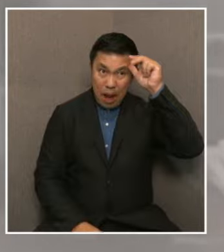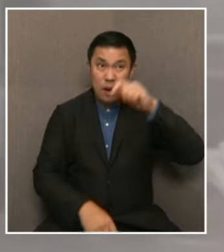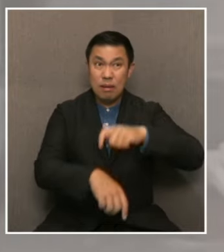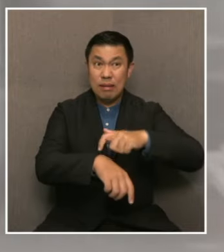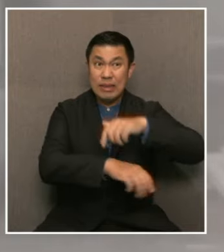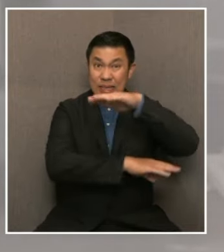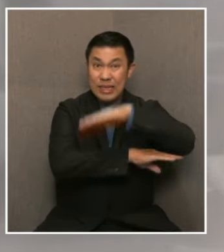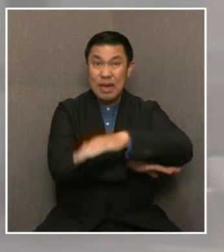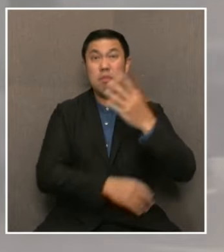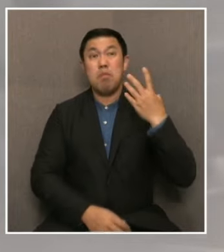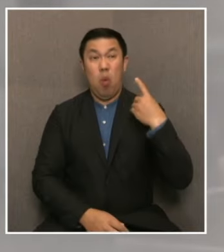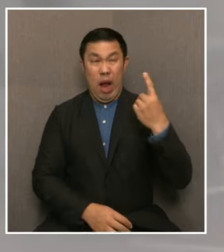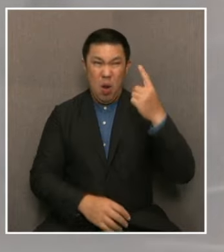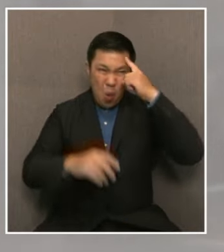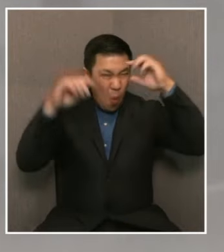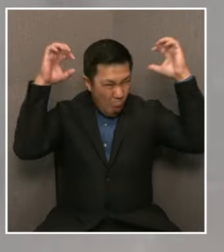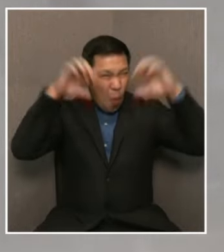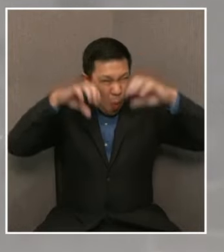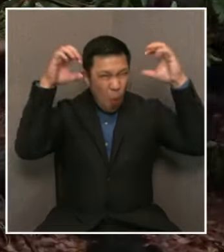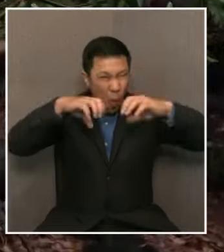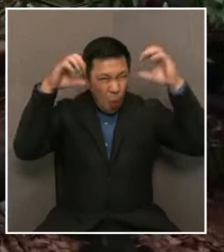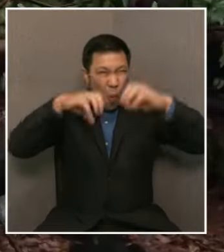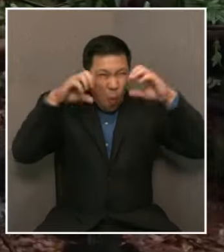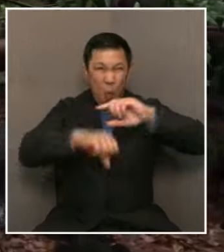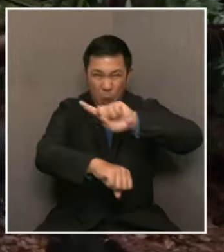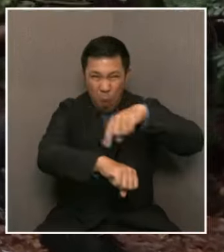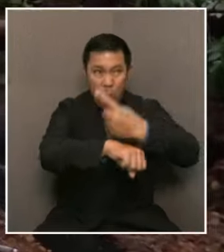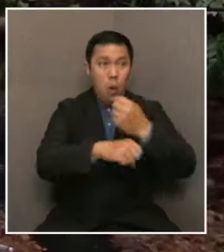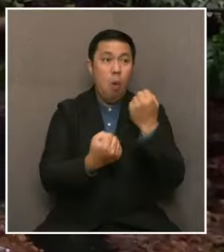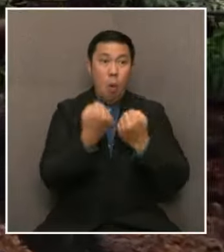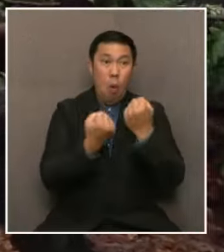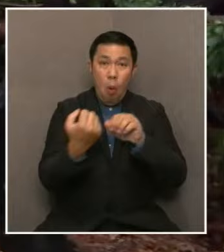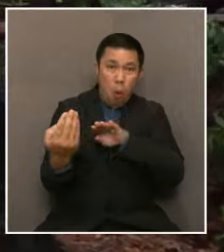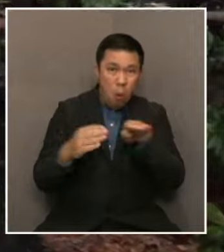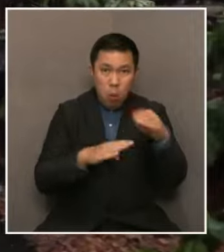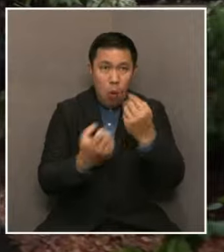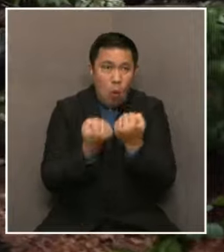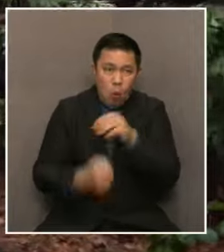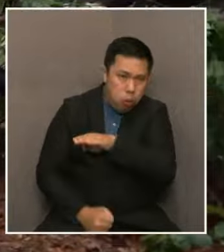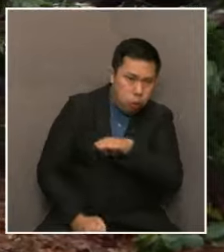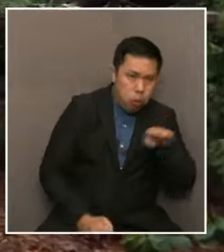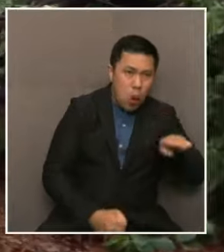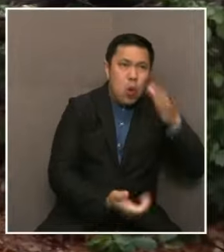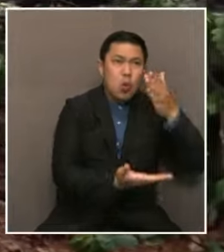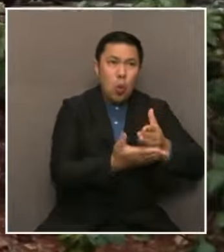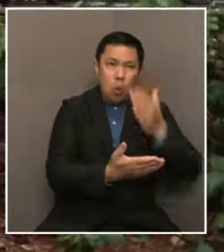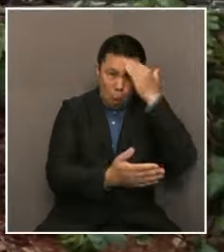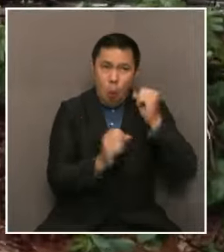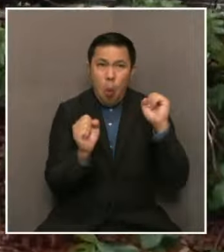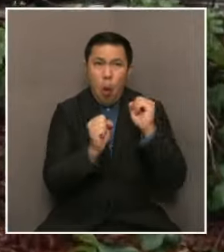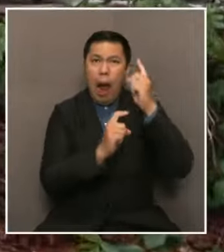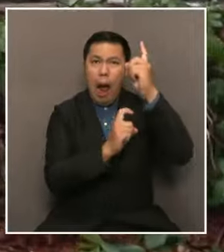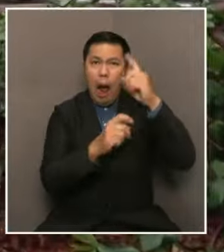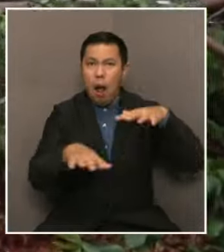ให้มีฝนตกลงมานานนับชั่วโมงรถหลายคันที่สัญจรบนท้องถนนต้องรีบหาที่หลบภัยเพราะเกรงว่าจะเกิดอุบัติเหตุ